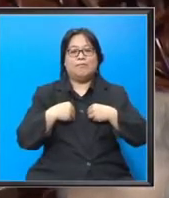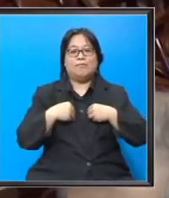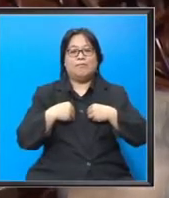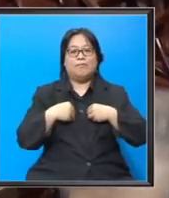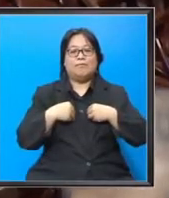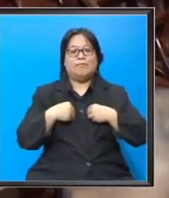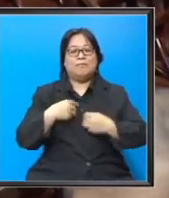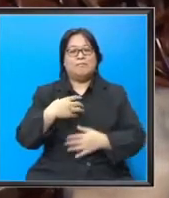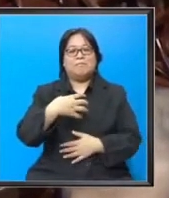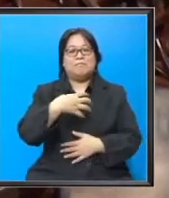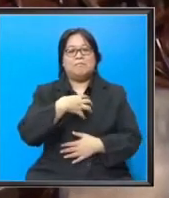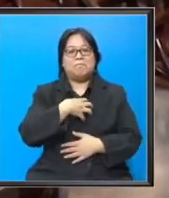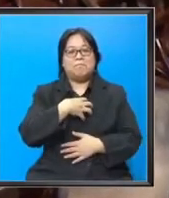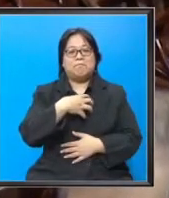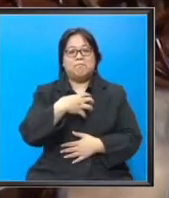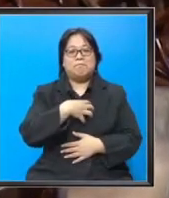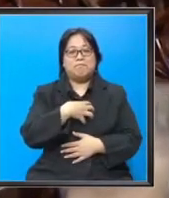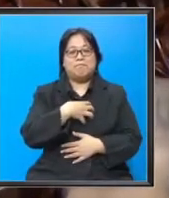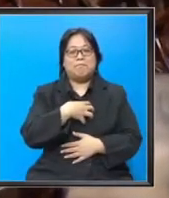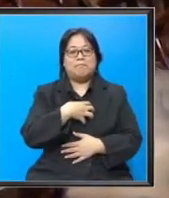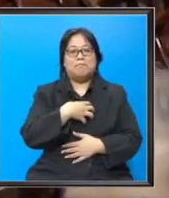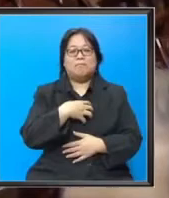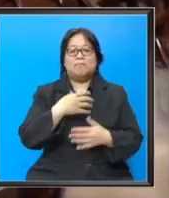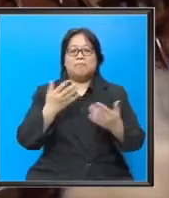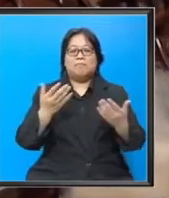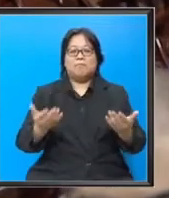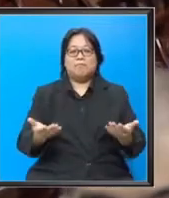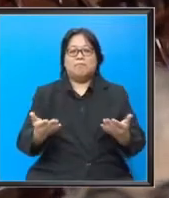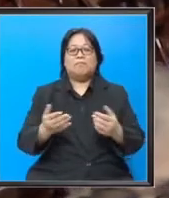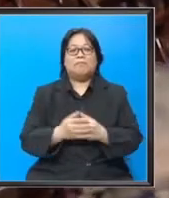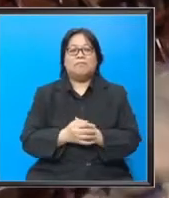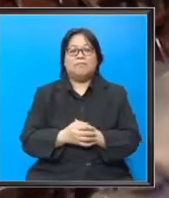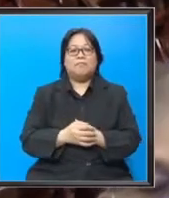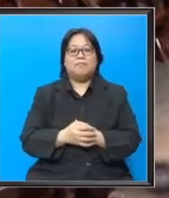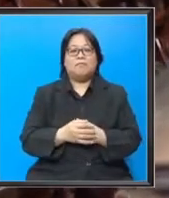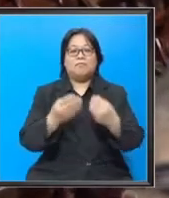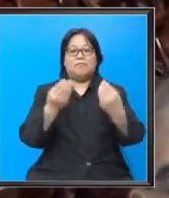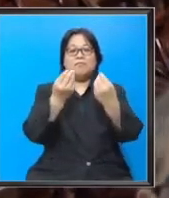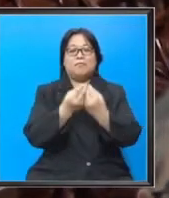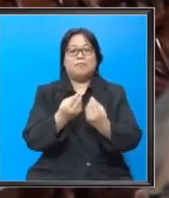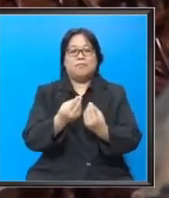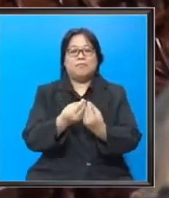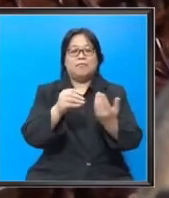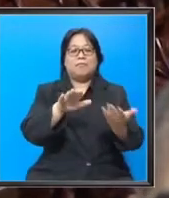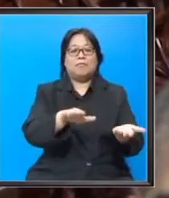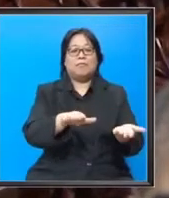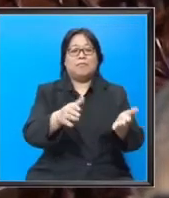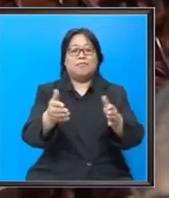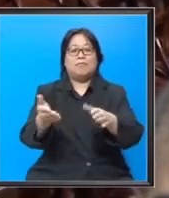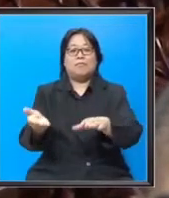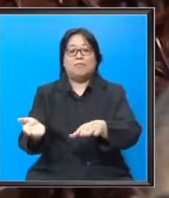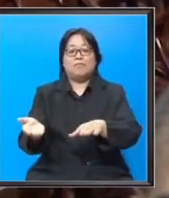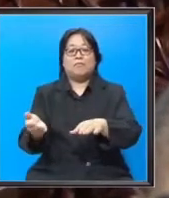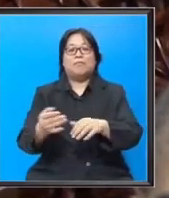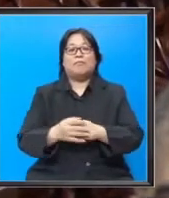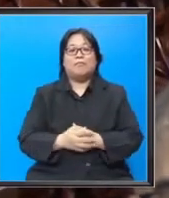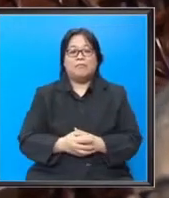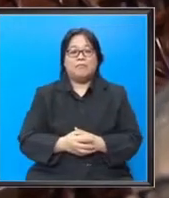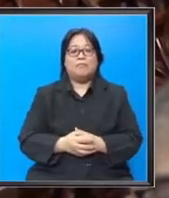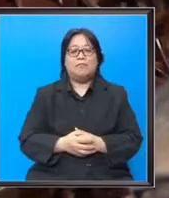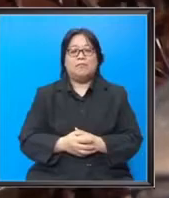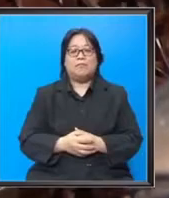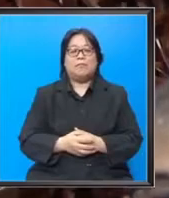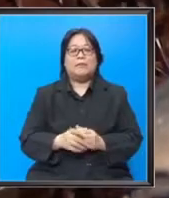jatco play bahwa kadar Kepastian Yang